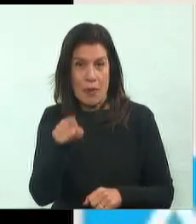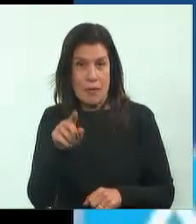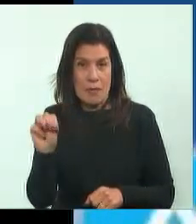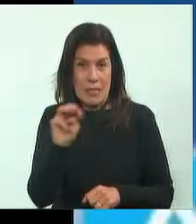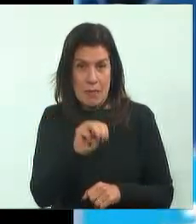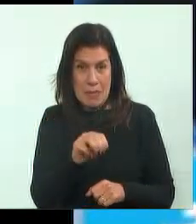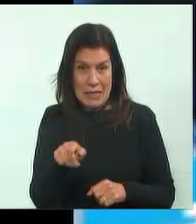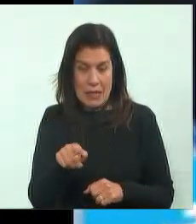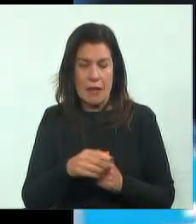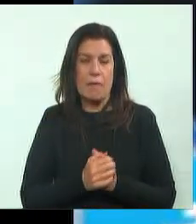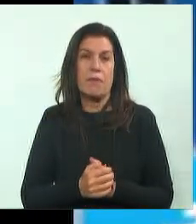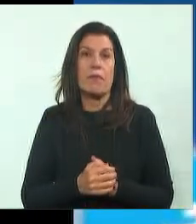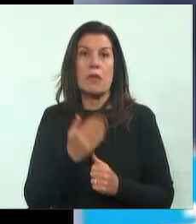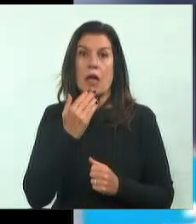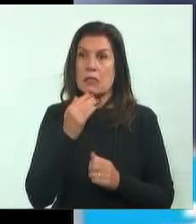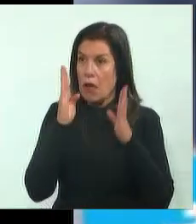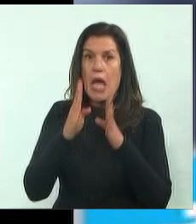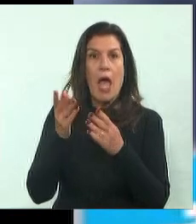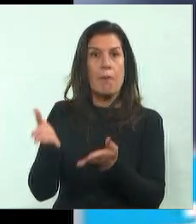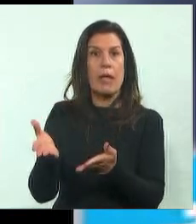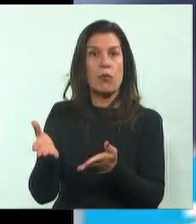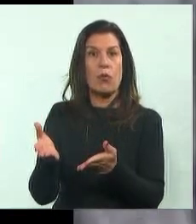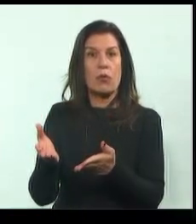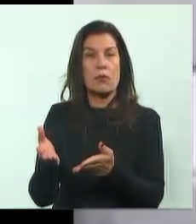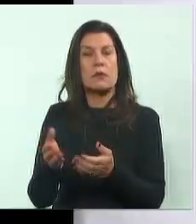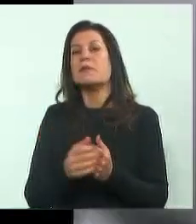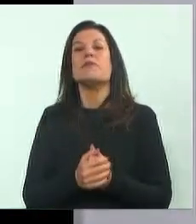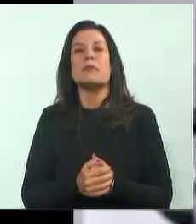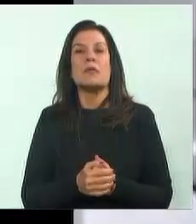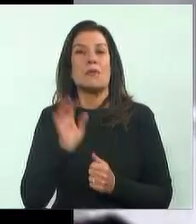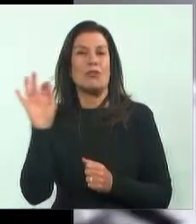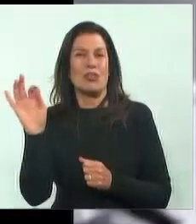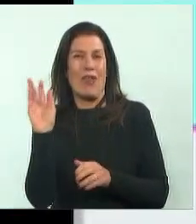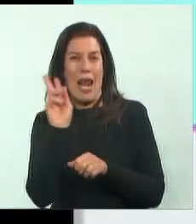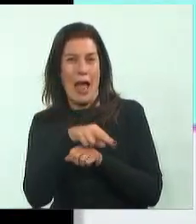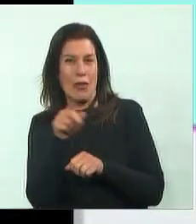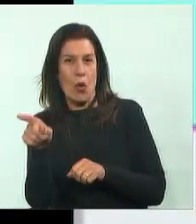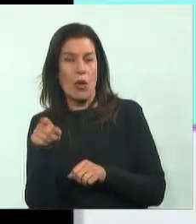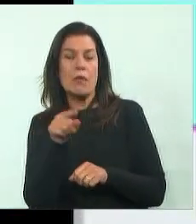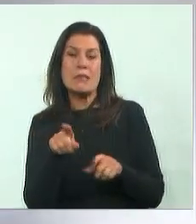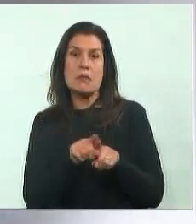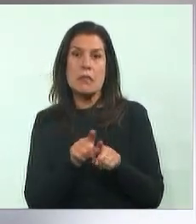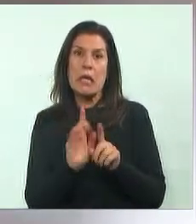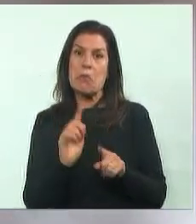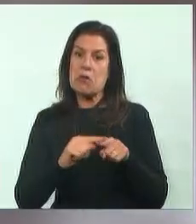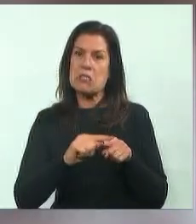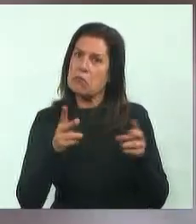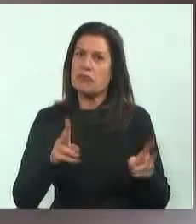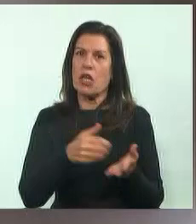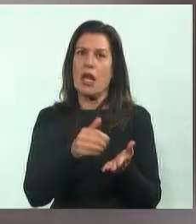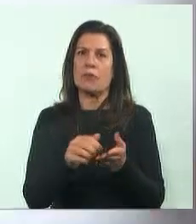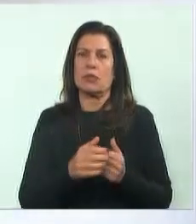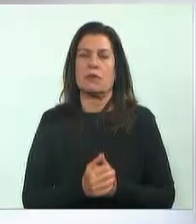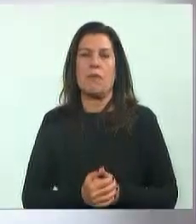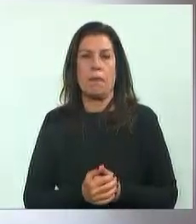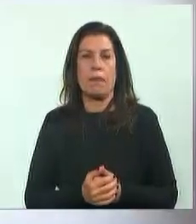כנראה שהישראלים האמינו לקשקוש המרושע הזה. מבחינת הנוכלים, זה תמיד אור ירוק להמשיך. אני מקבלת המון המון הודעות